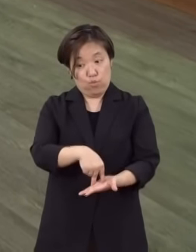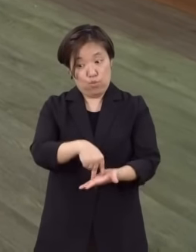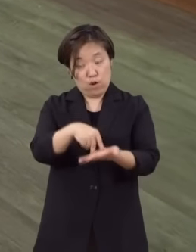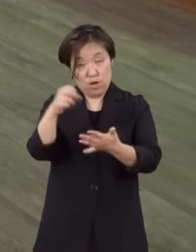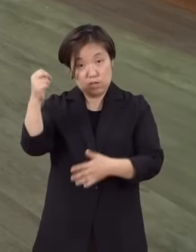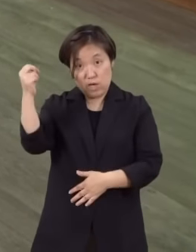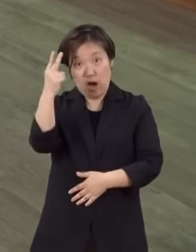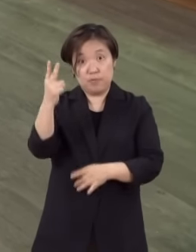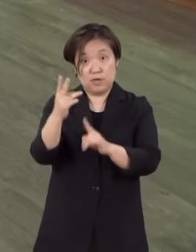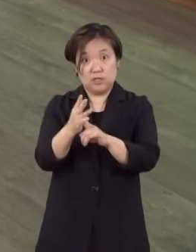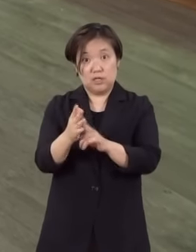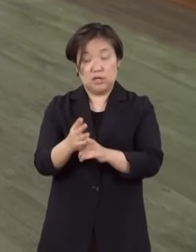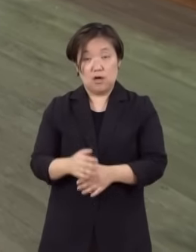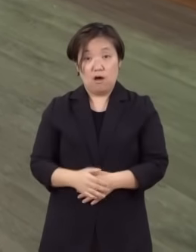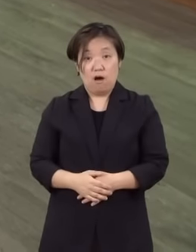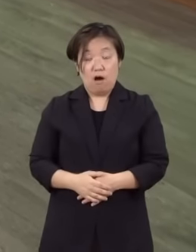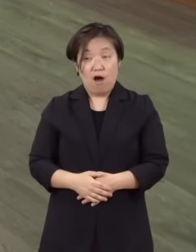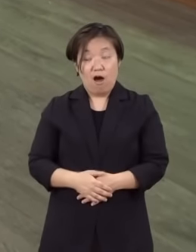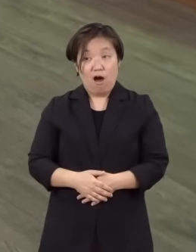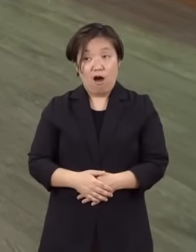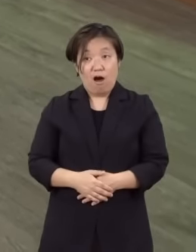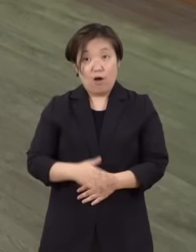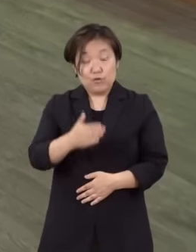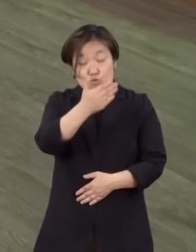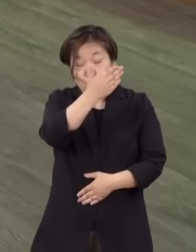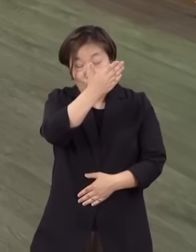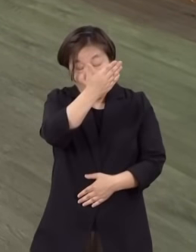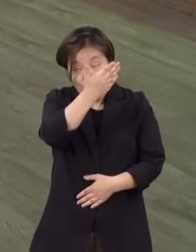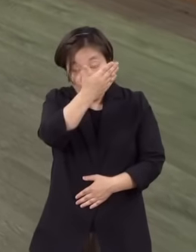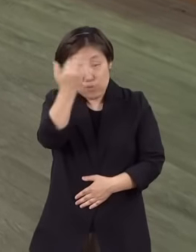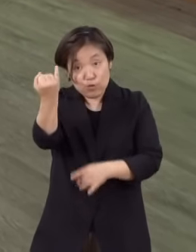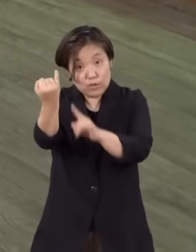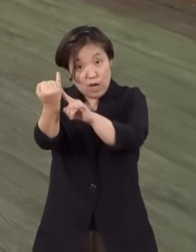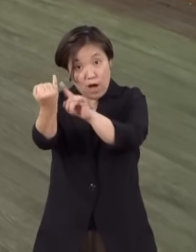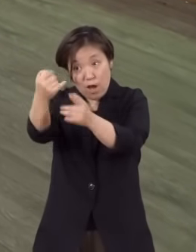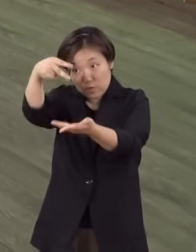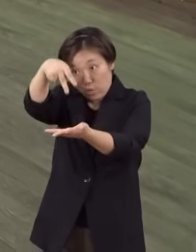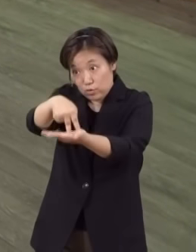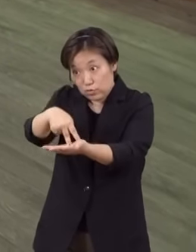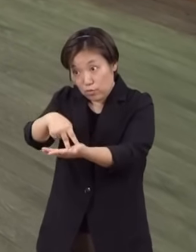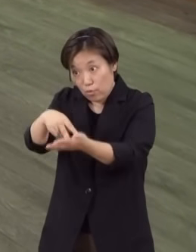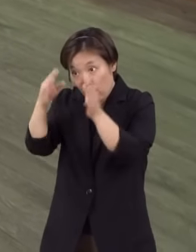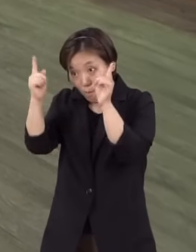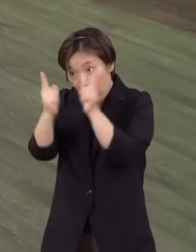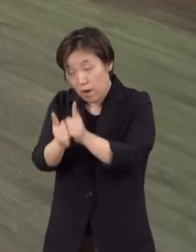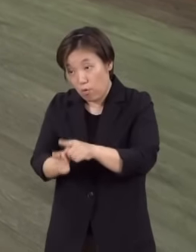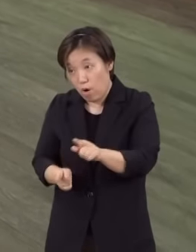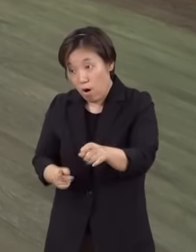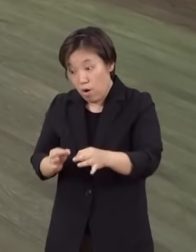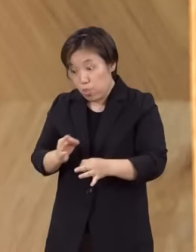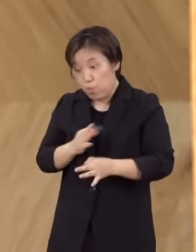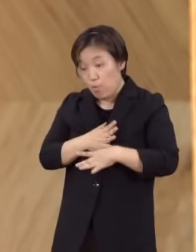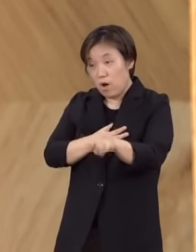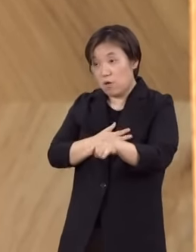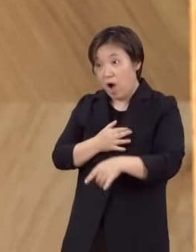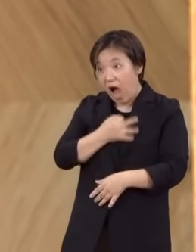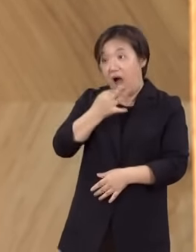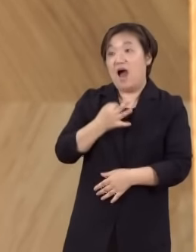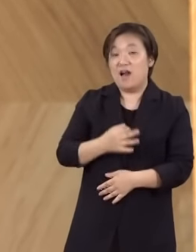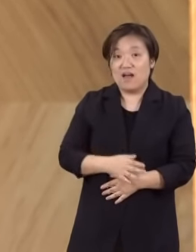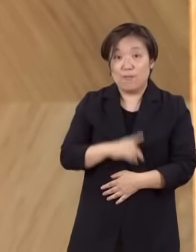여성분이서 있길래 너무 놀래서 악하고 저도 모르게 소리를 질렀습니다 엘리베이터